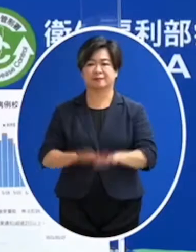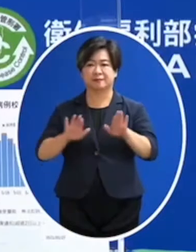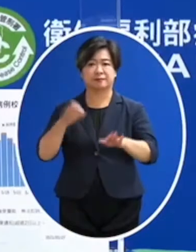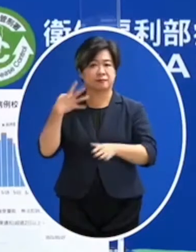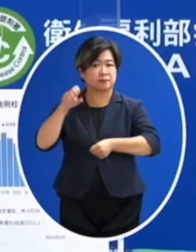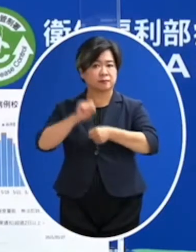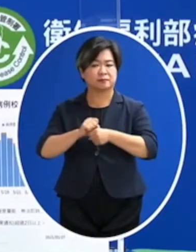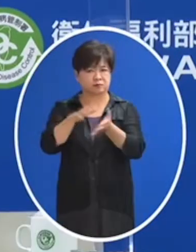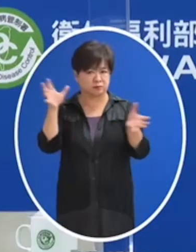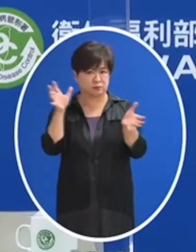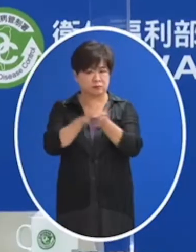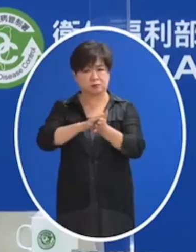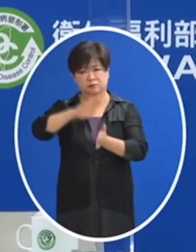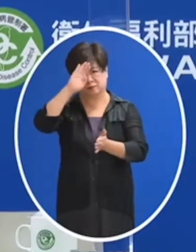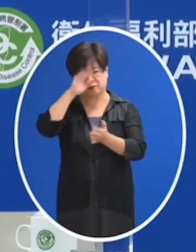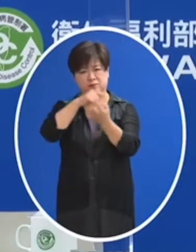544例、401例，有